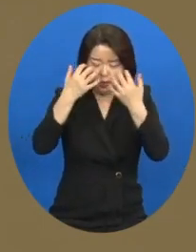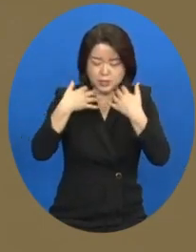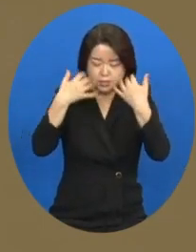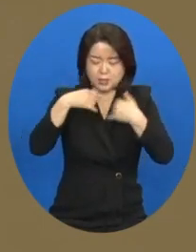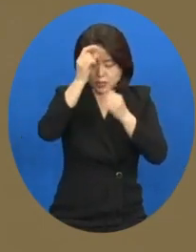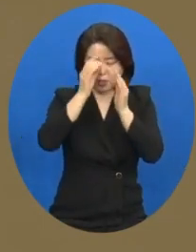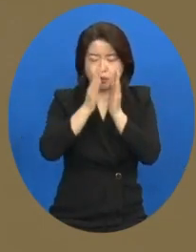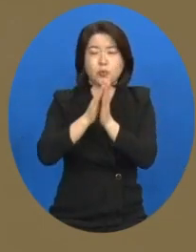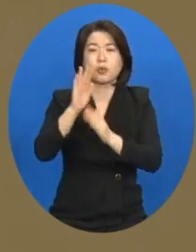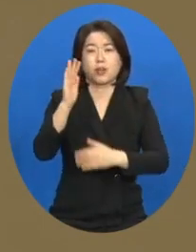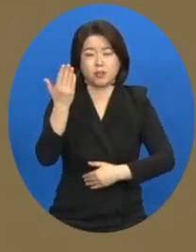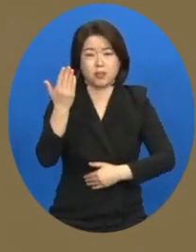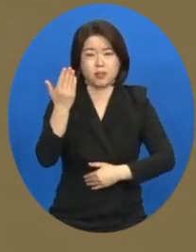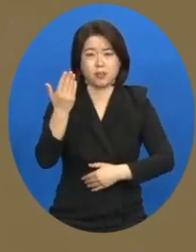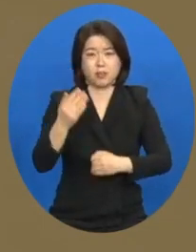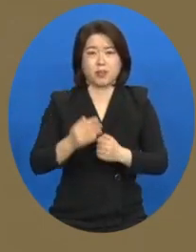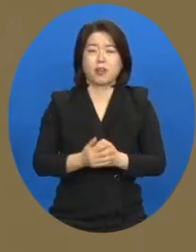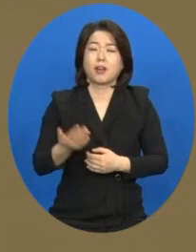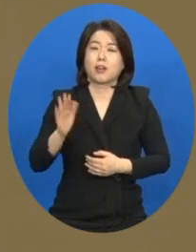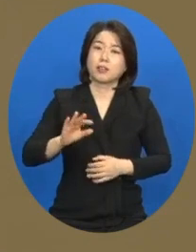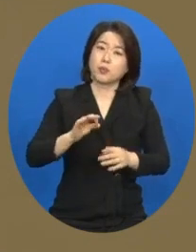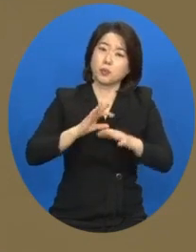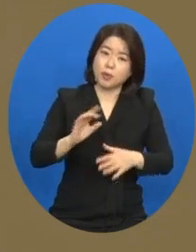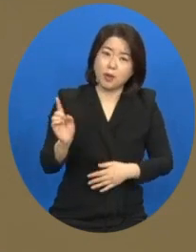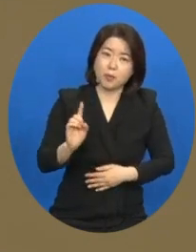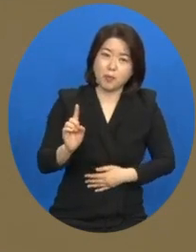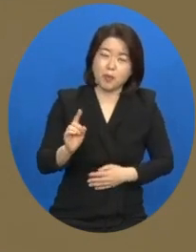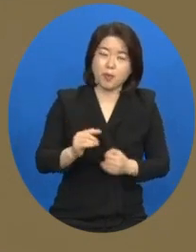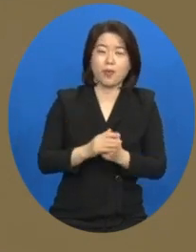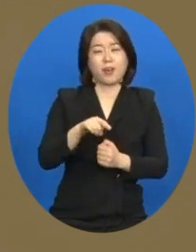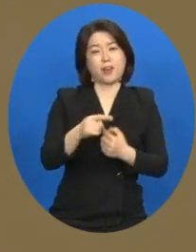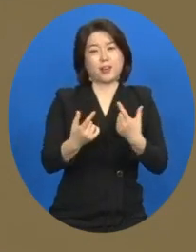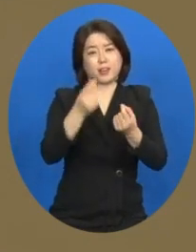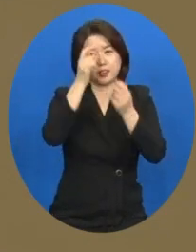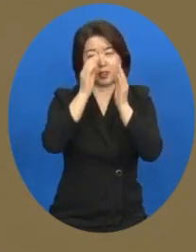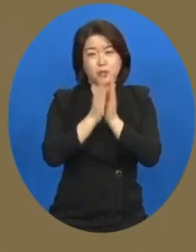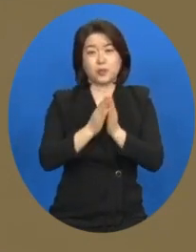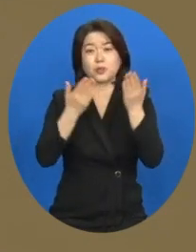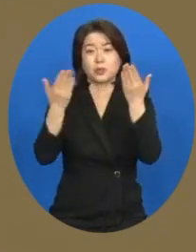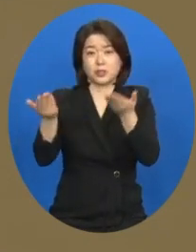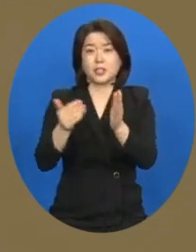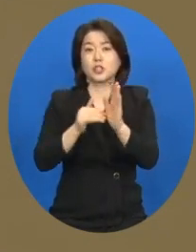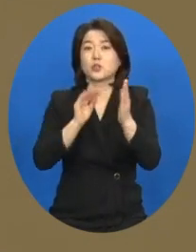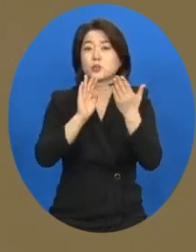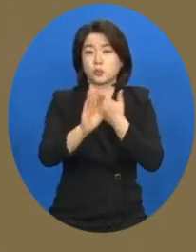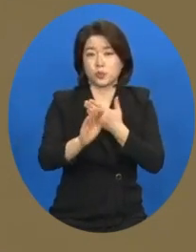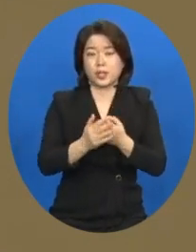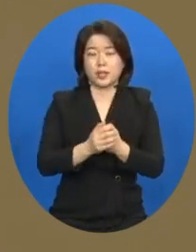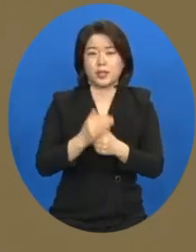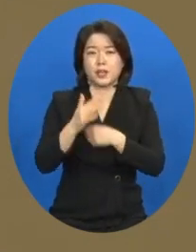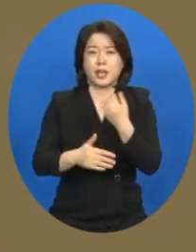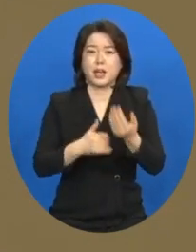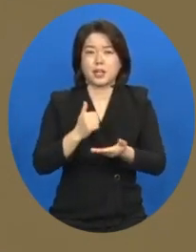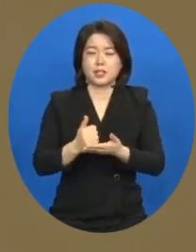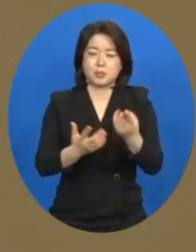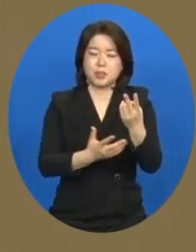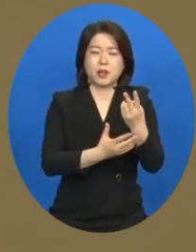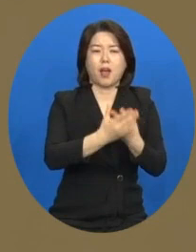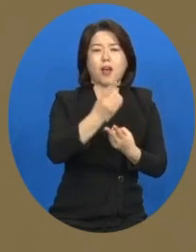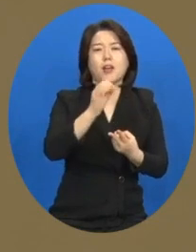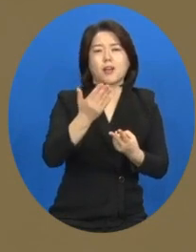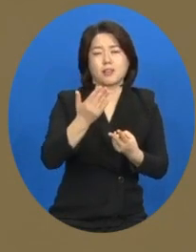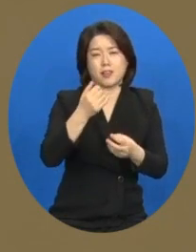나오더라고요. 근데 참 놀라운 것은 그렇게 기도하고 나면 그러면 하나님께서 하나가 되게